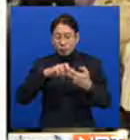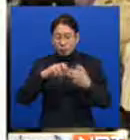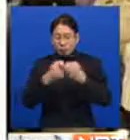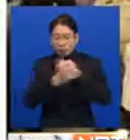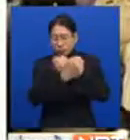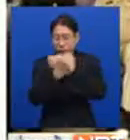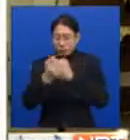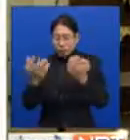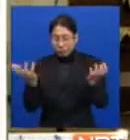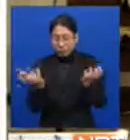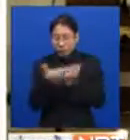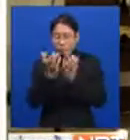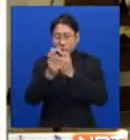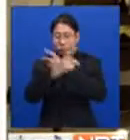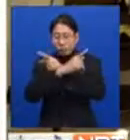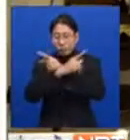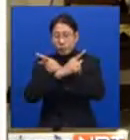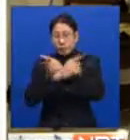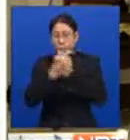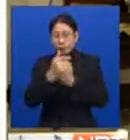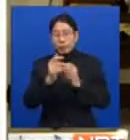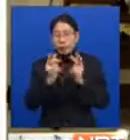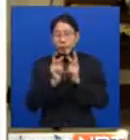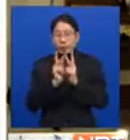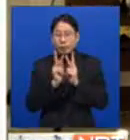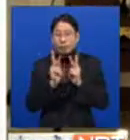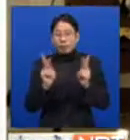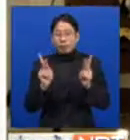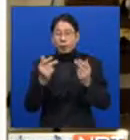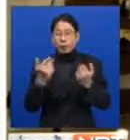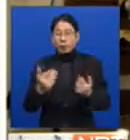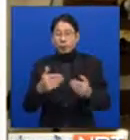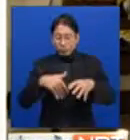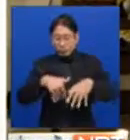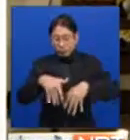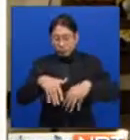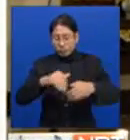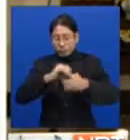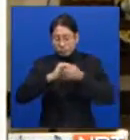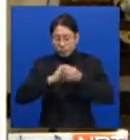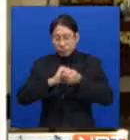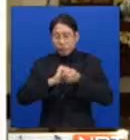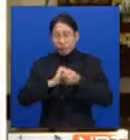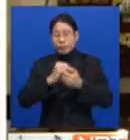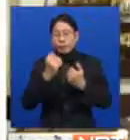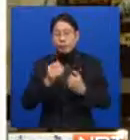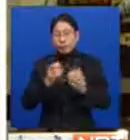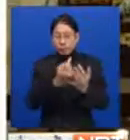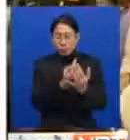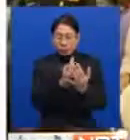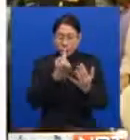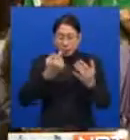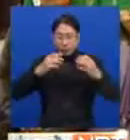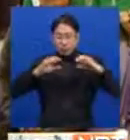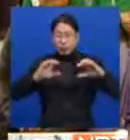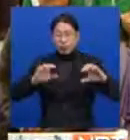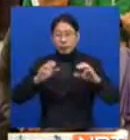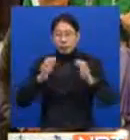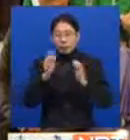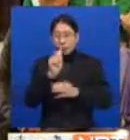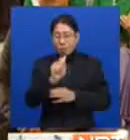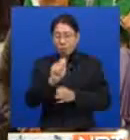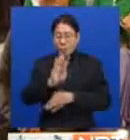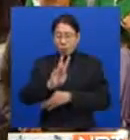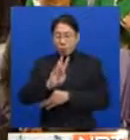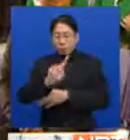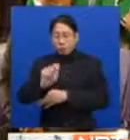มลพิษค่ะคณะกรรมการมวลชนสัมพันธ์นะคะร่วมกับตัวแทนภาครัฐองค์การบริหาร